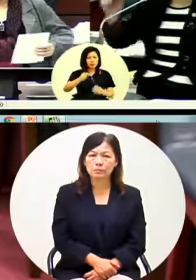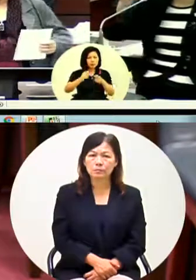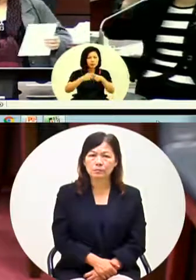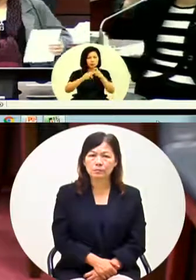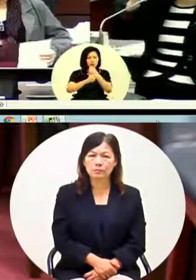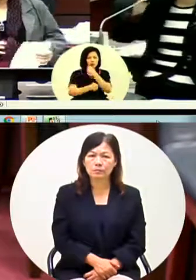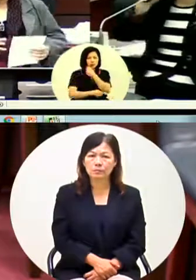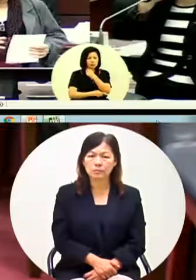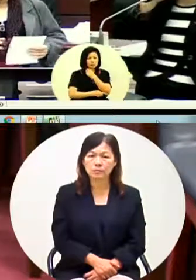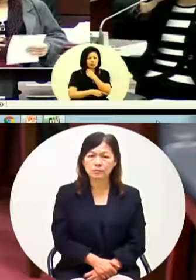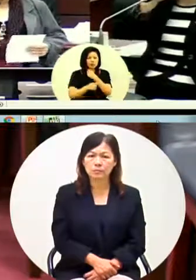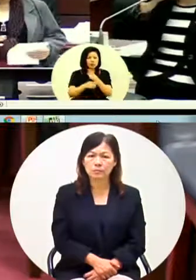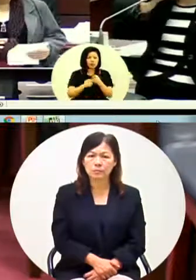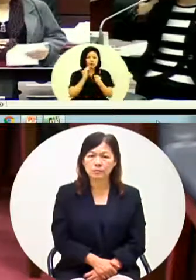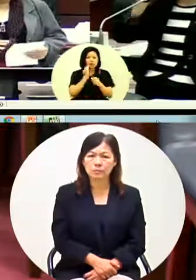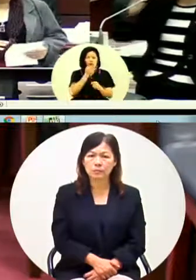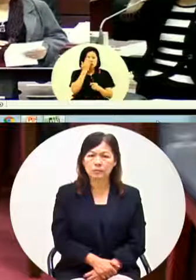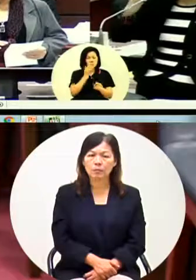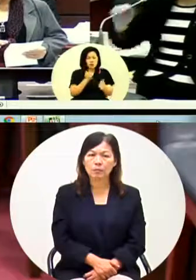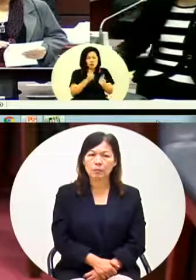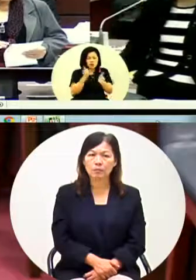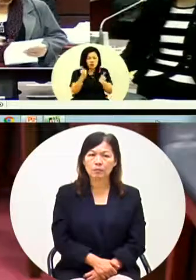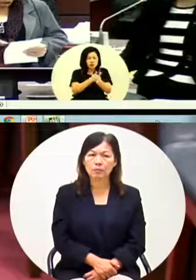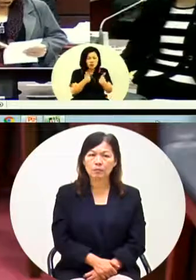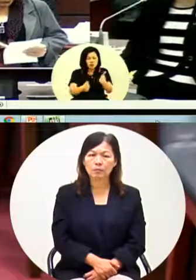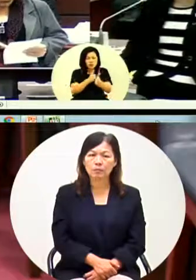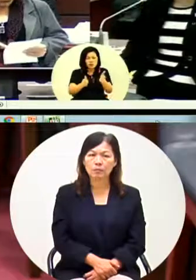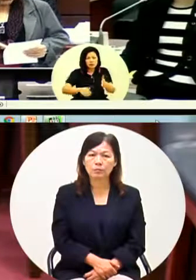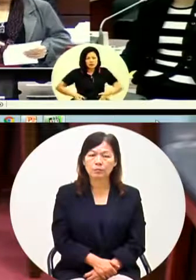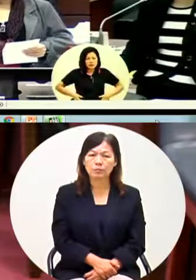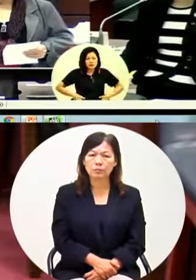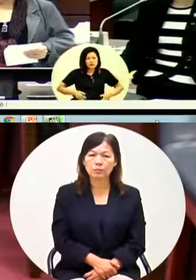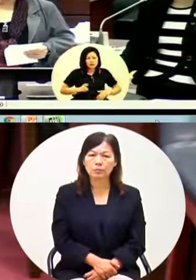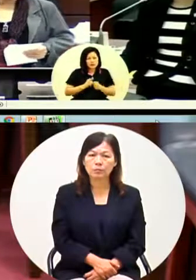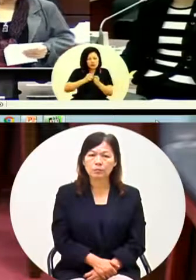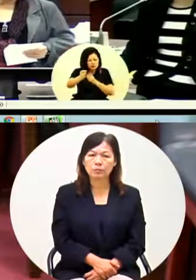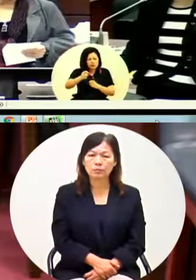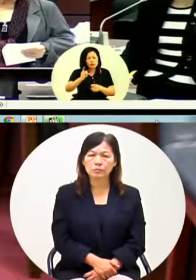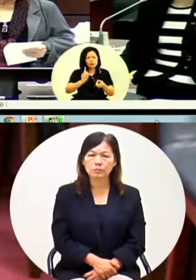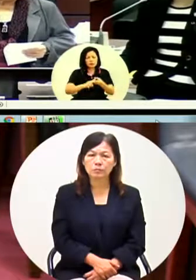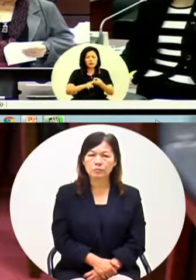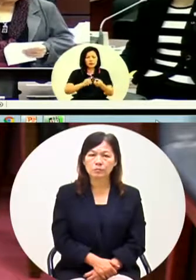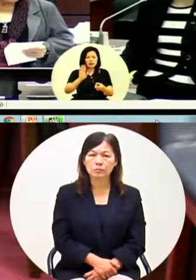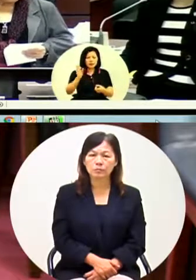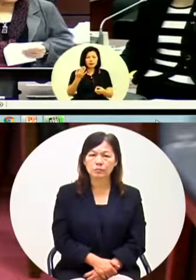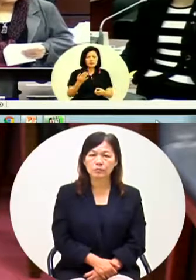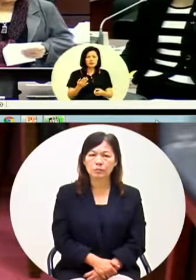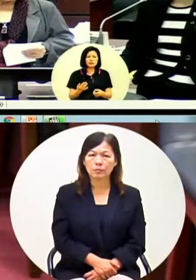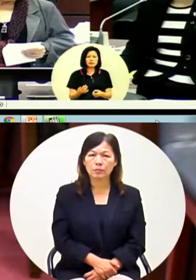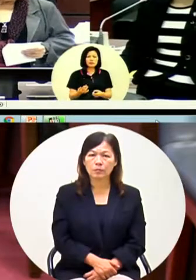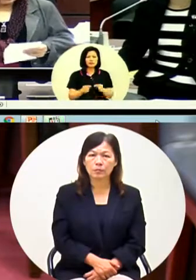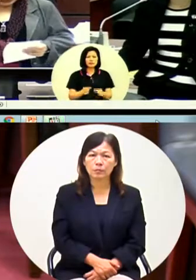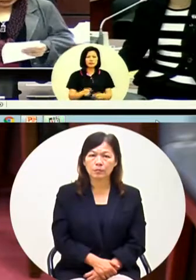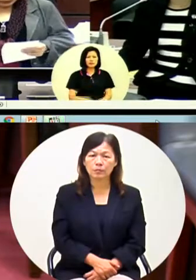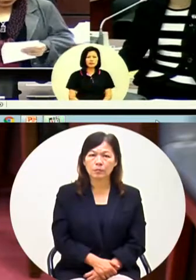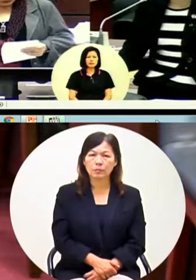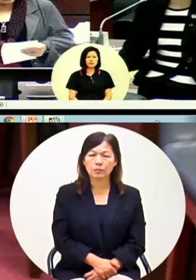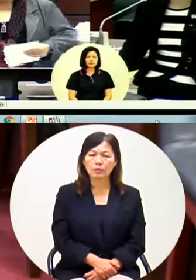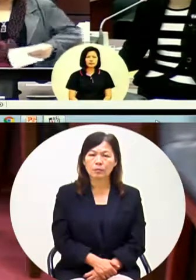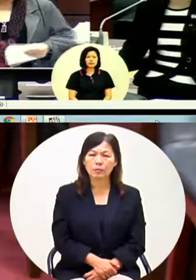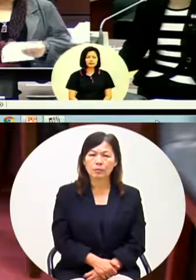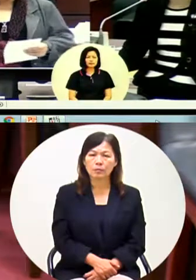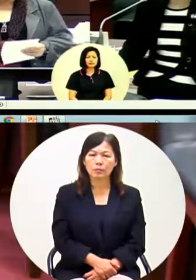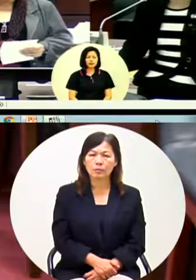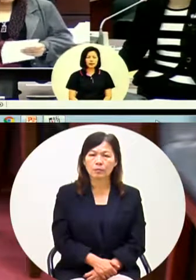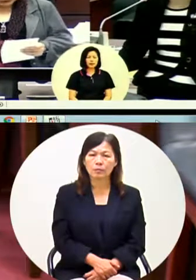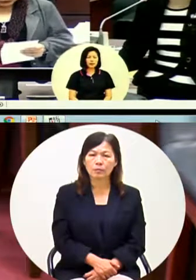咱坐游览车较紧急，我感觉安尼是伤远。啊，到底咱遐有工地无？啊，你讲观